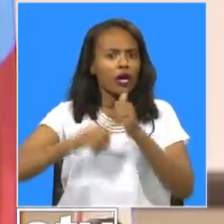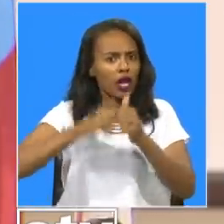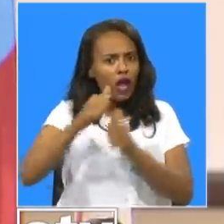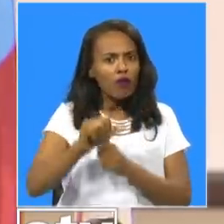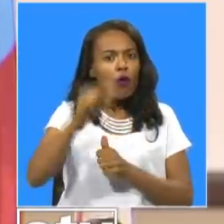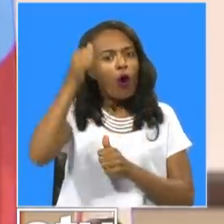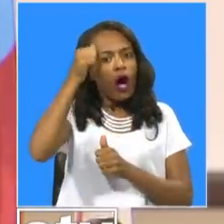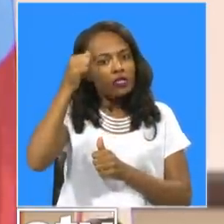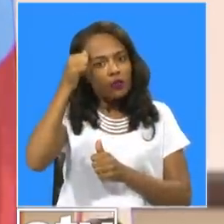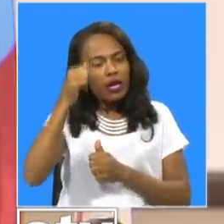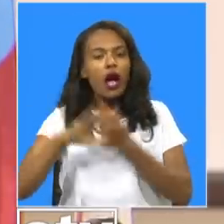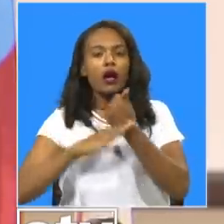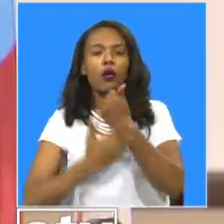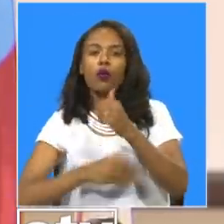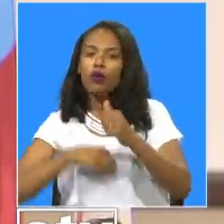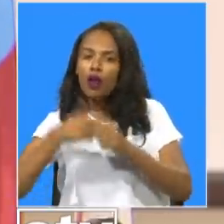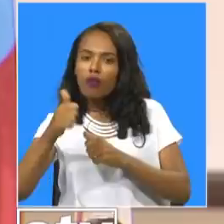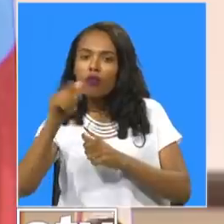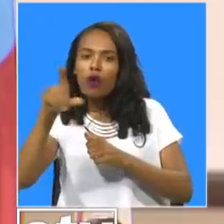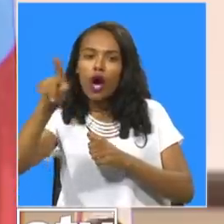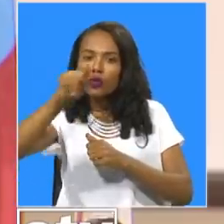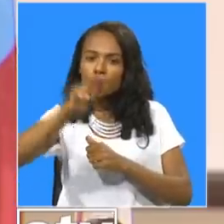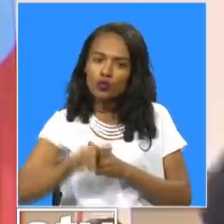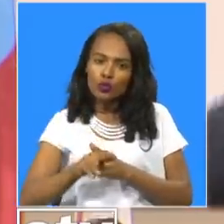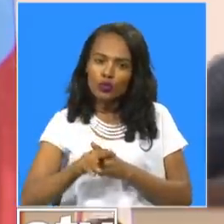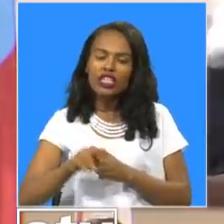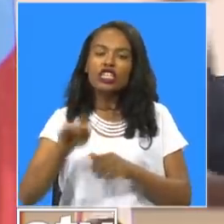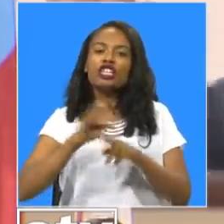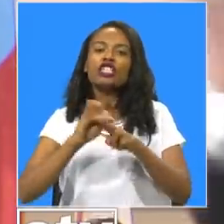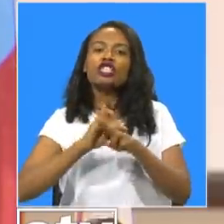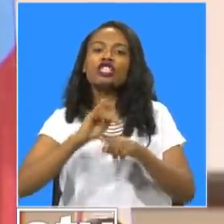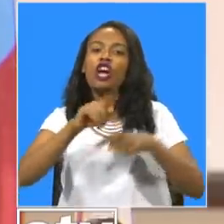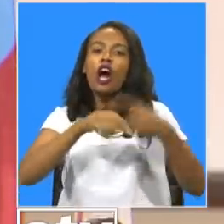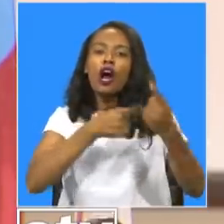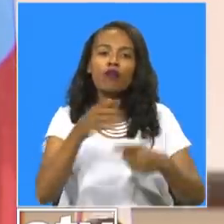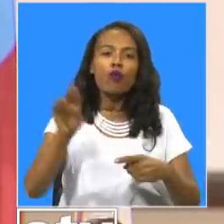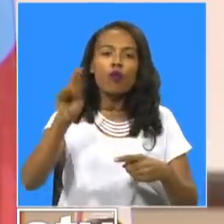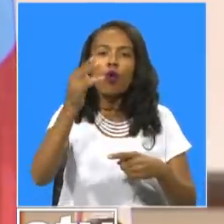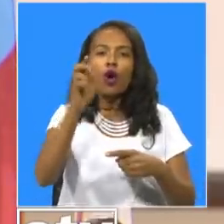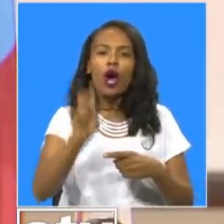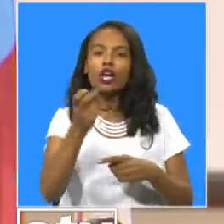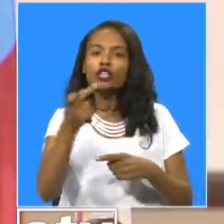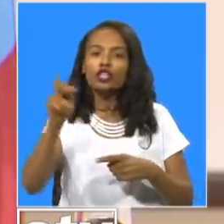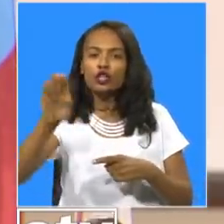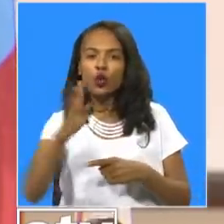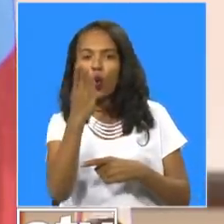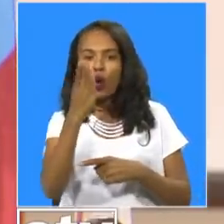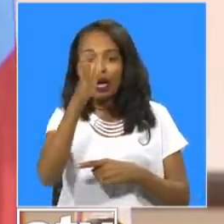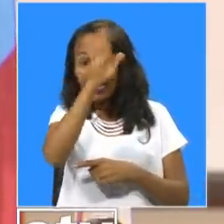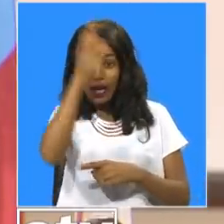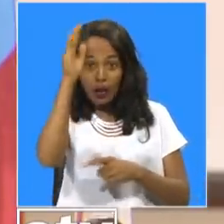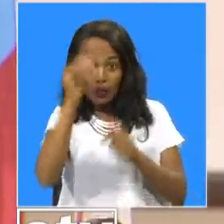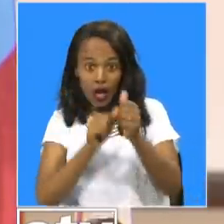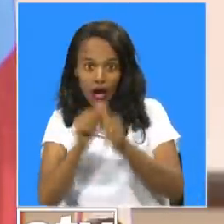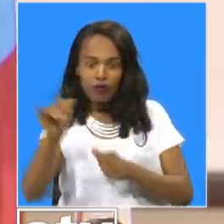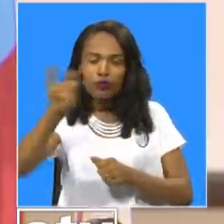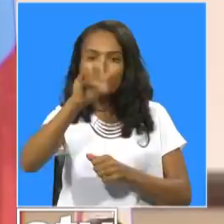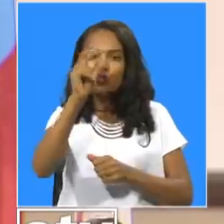አስመራ፣ ከጎንደር አልፎ ካርቱም፣ ከጅጅጋ አልፎ ሞቃዲሾ፣ ከጋምቤላ አልፎ